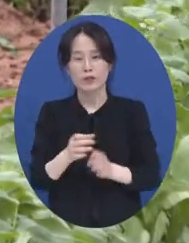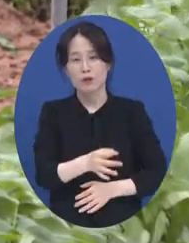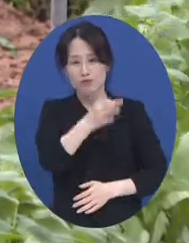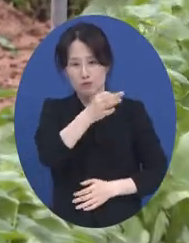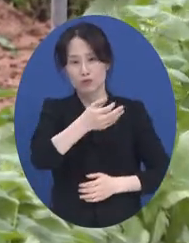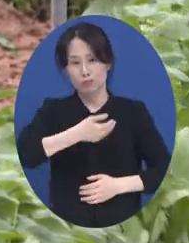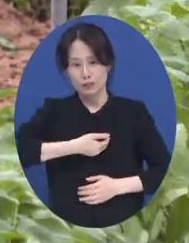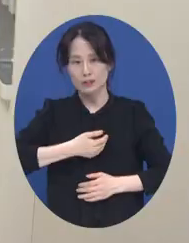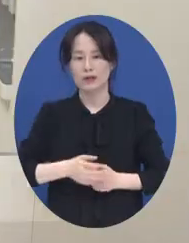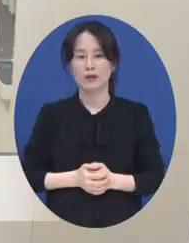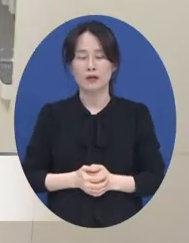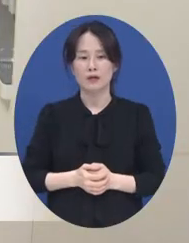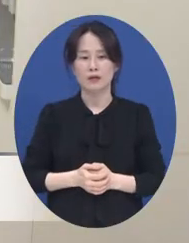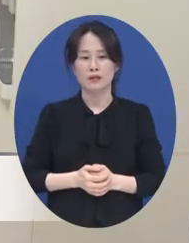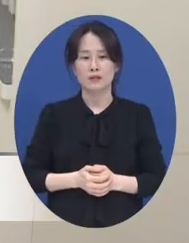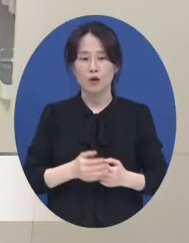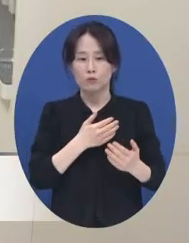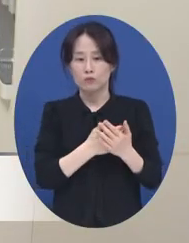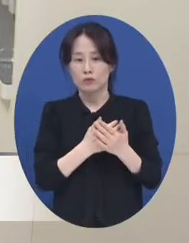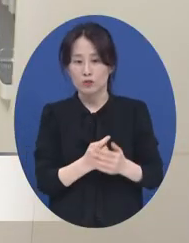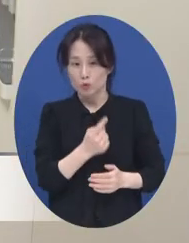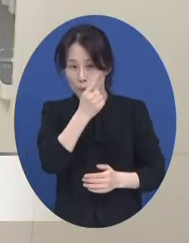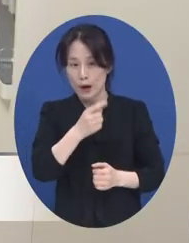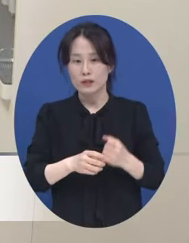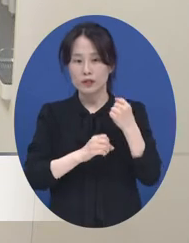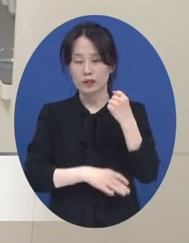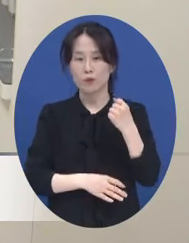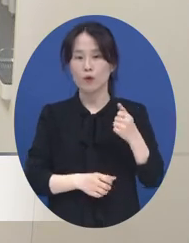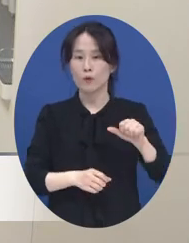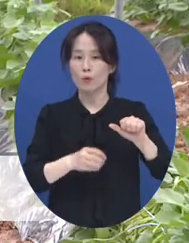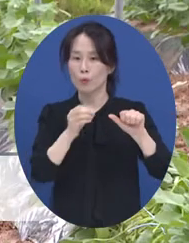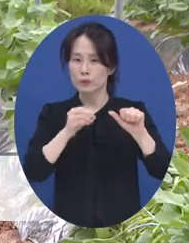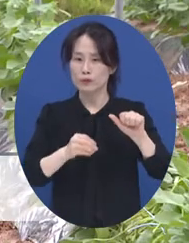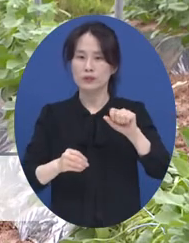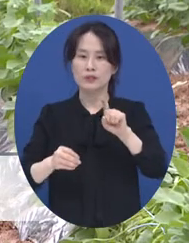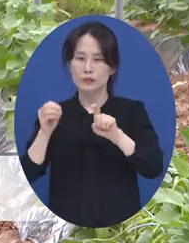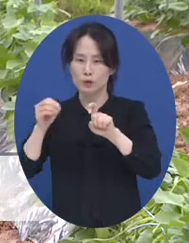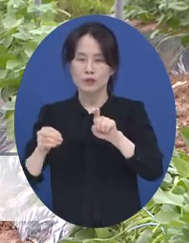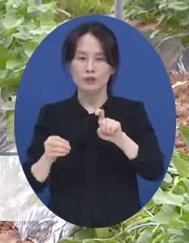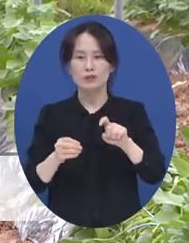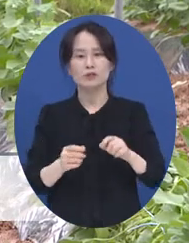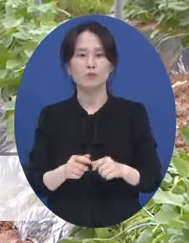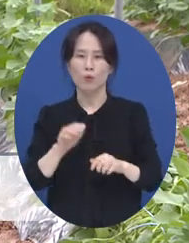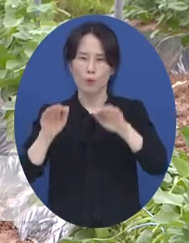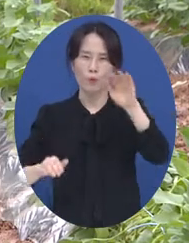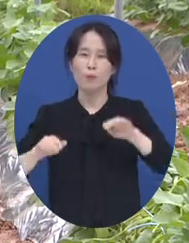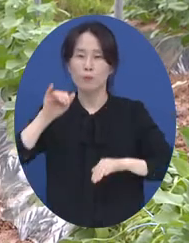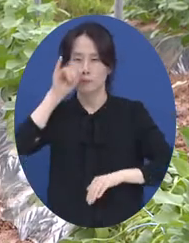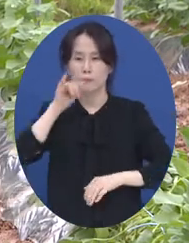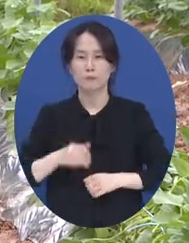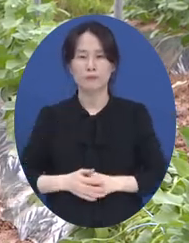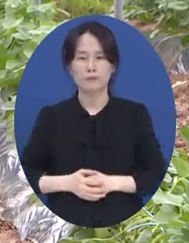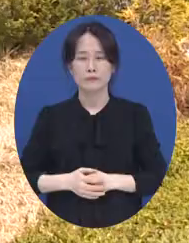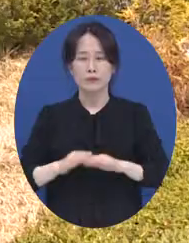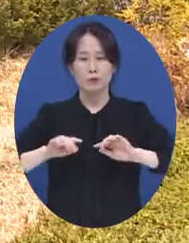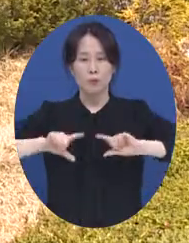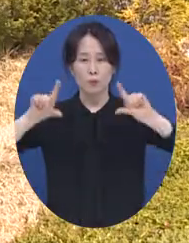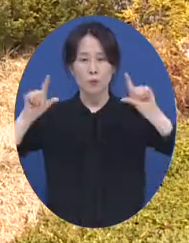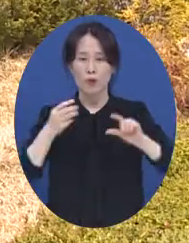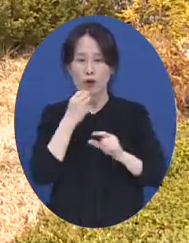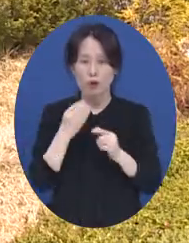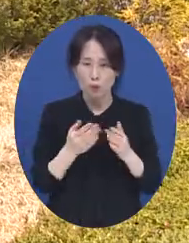높아집니다 고용불안 정성에 따라 기본급의 최소 5% 에서 최대 10% 까지 받을 수 있습니다